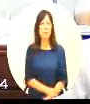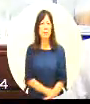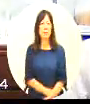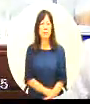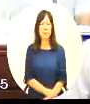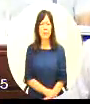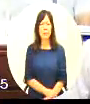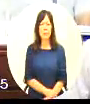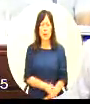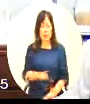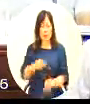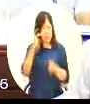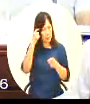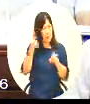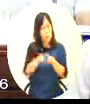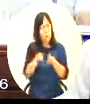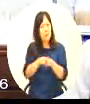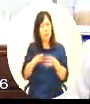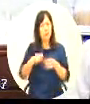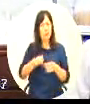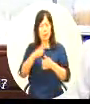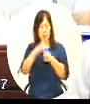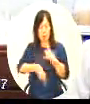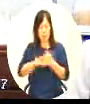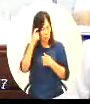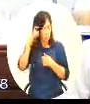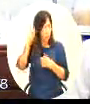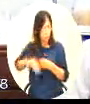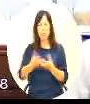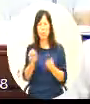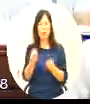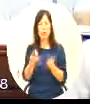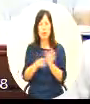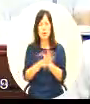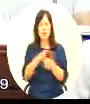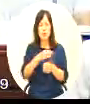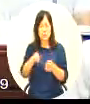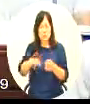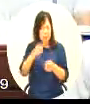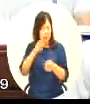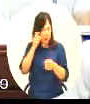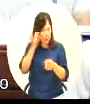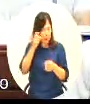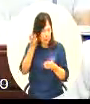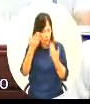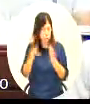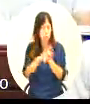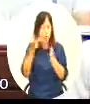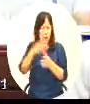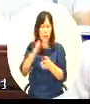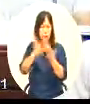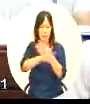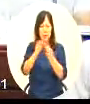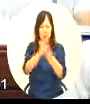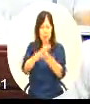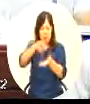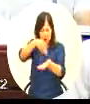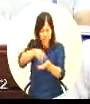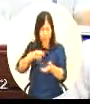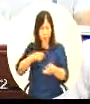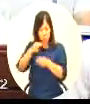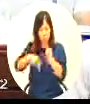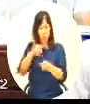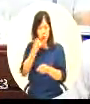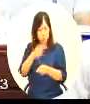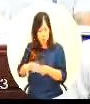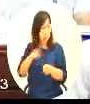想基本上虽然我个人是不赞成说还要病人有意识清楚还要其他人写签手术同意书我才能手术，这